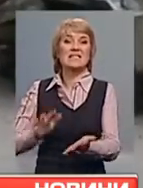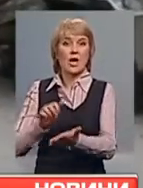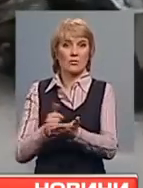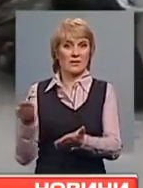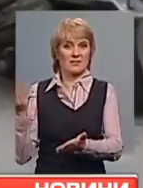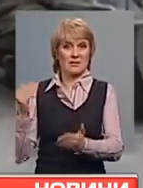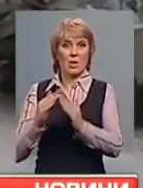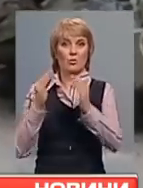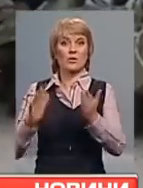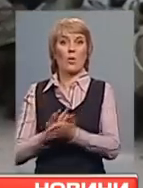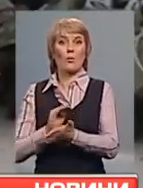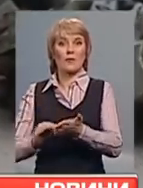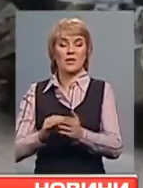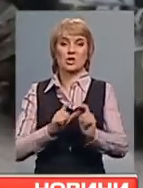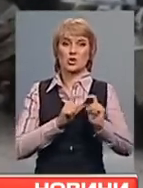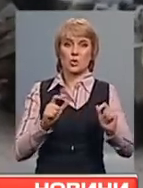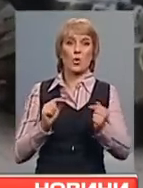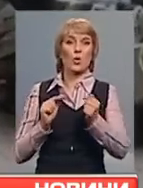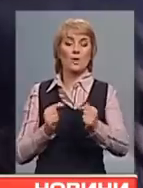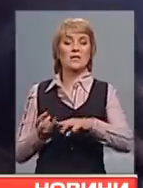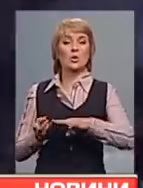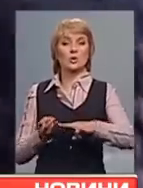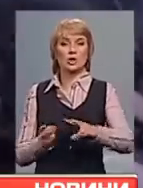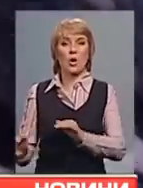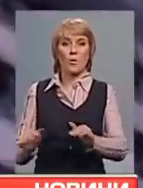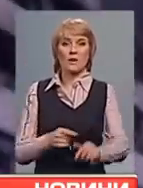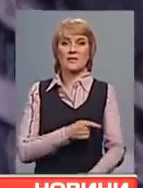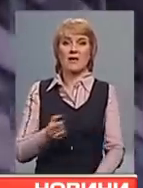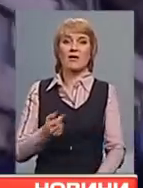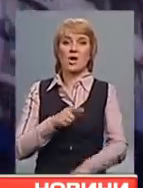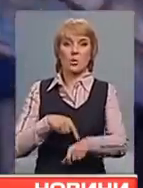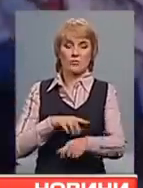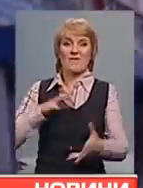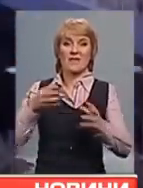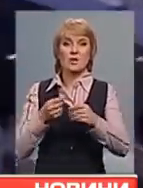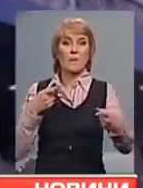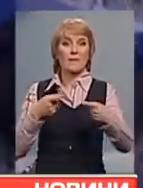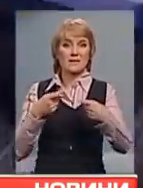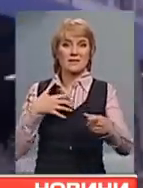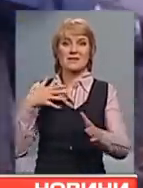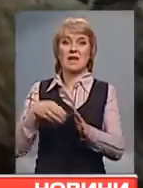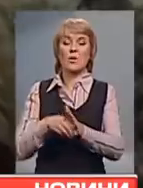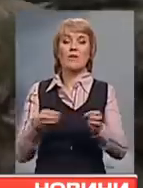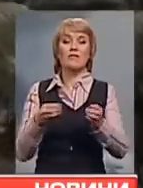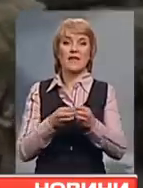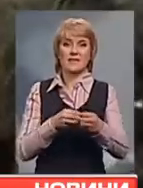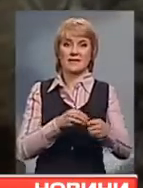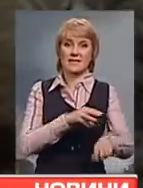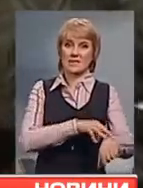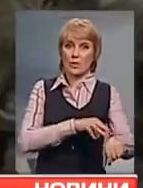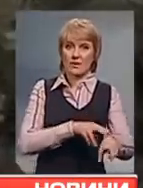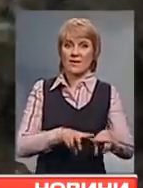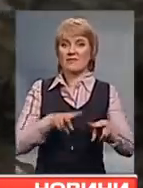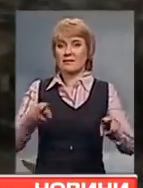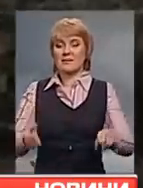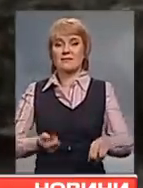та школу. Контртерористична операція тривала кілька годин. Внаслідок перестрілки, за офіційними даними, загинули 10 силовиків і стільки ж